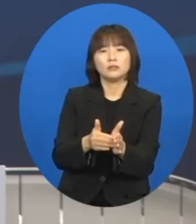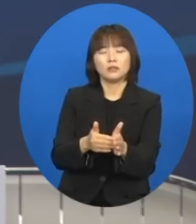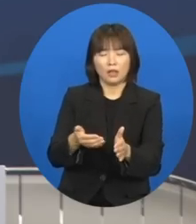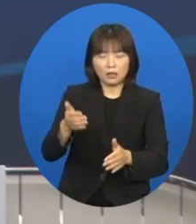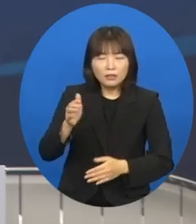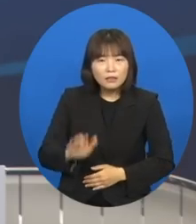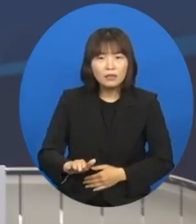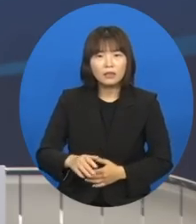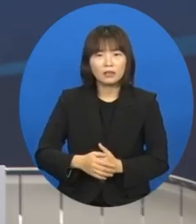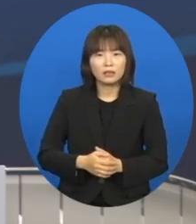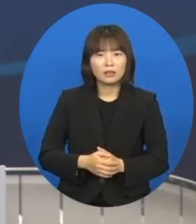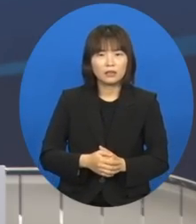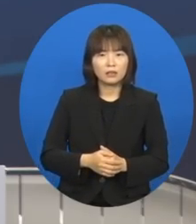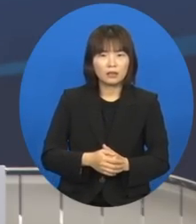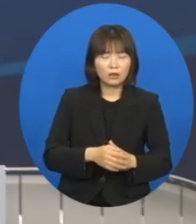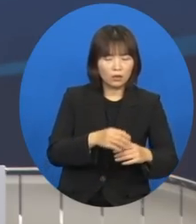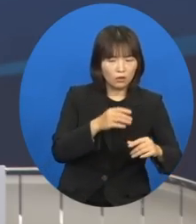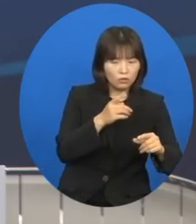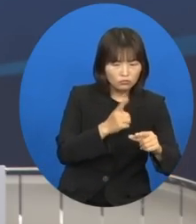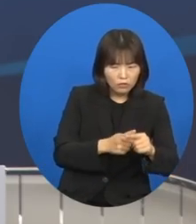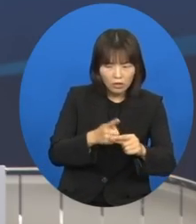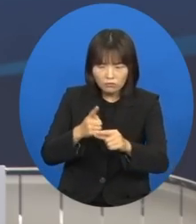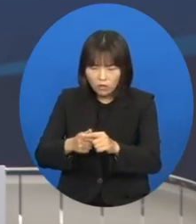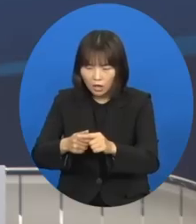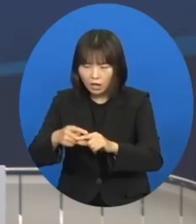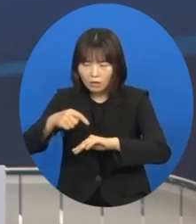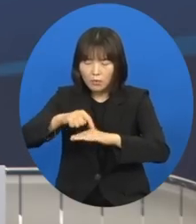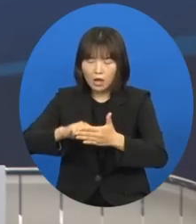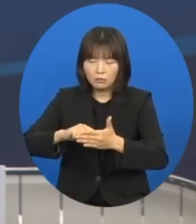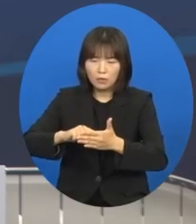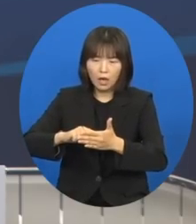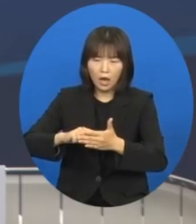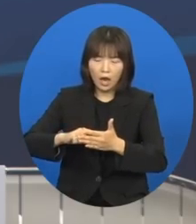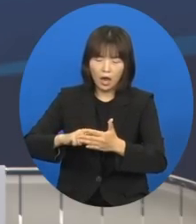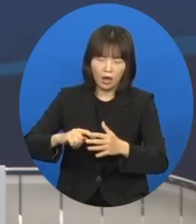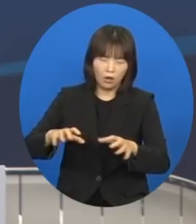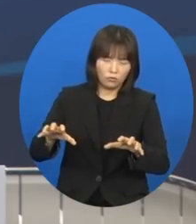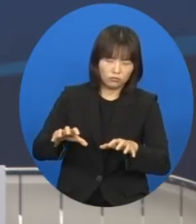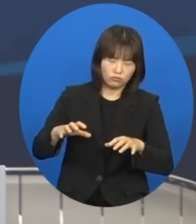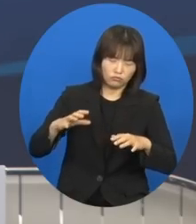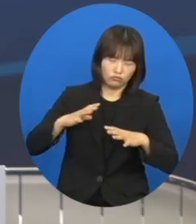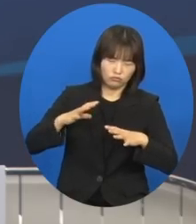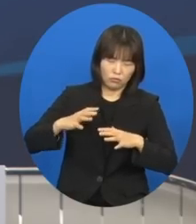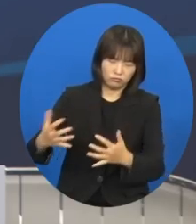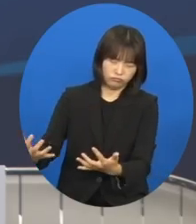그런데도 중간중간 마음의 두려움이 몰려옵니다.